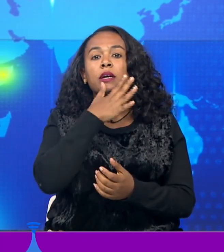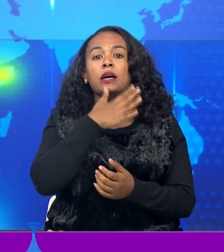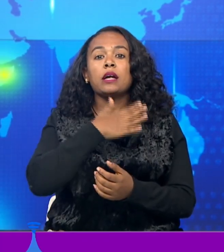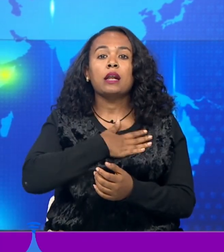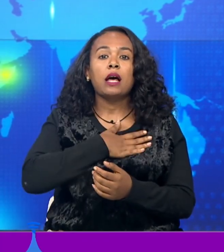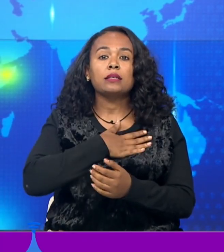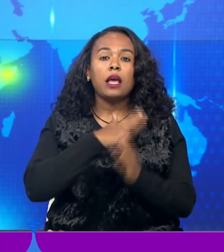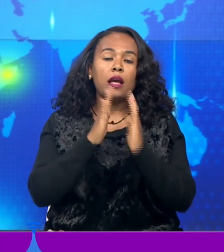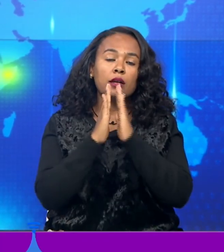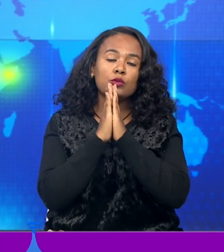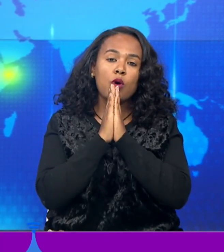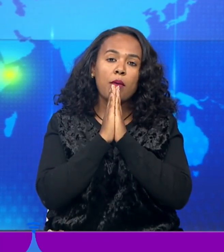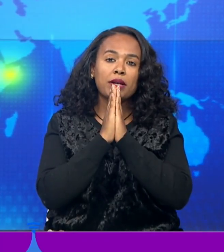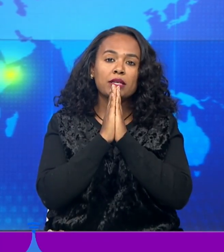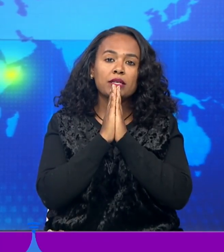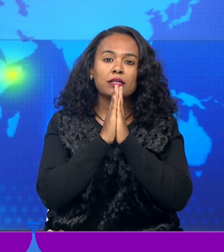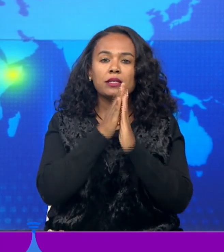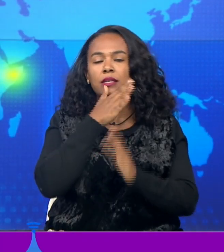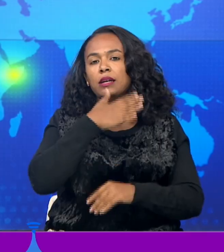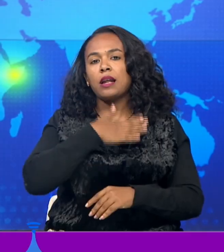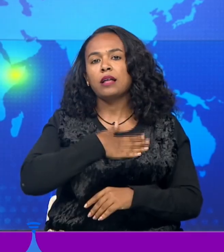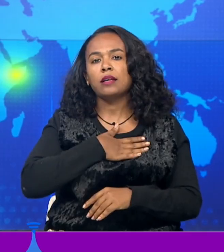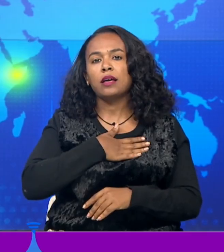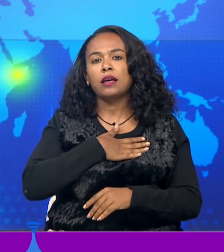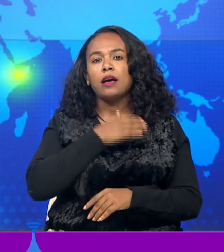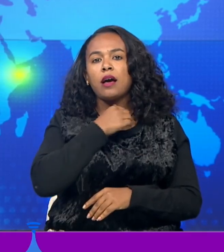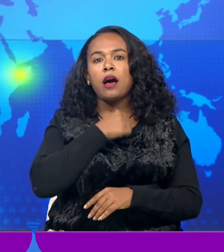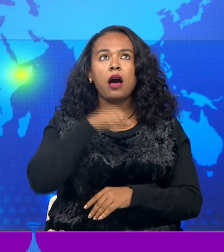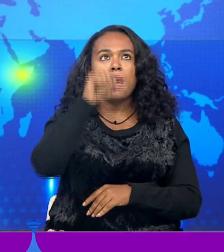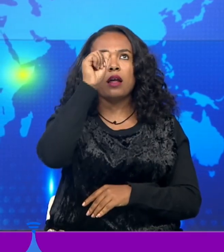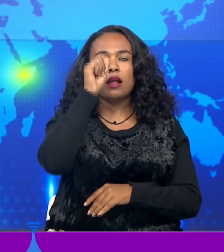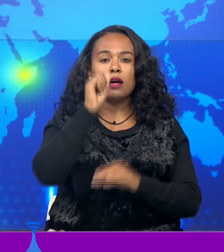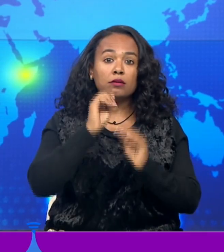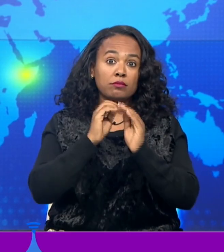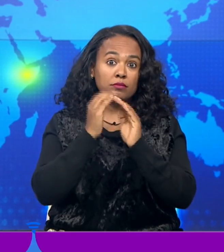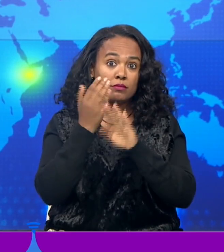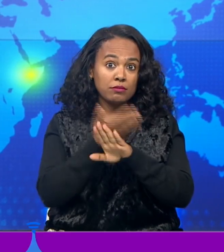ዱዓ ማድረግ፣ የእናቴ አላህን መለመን